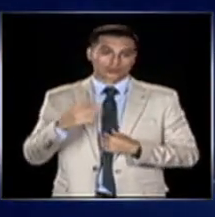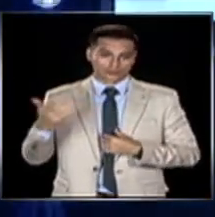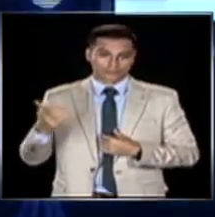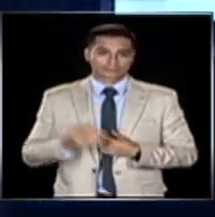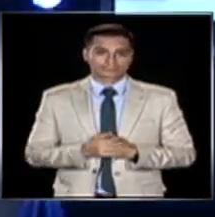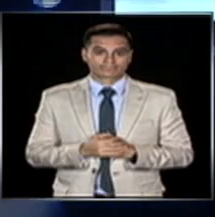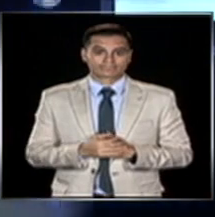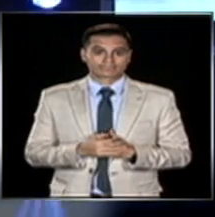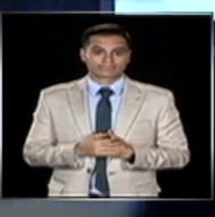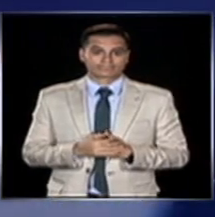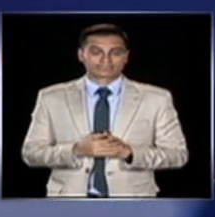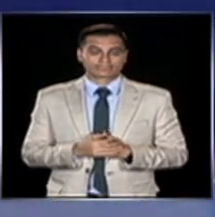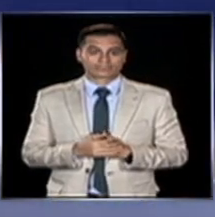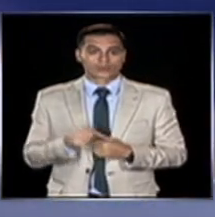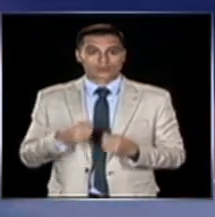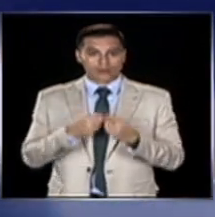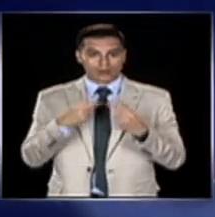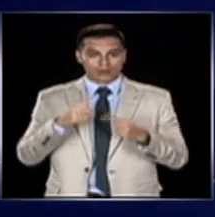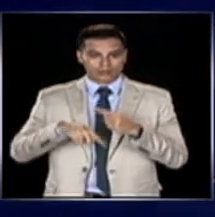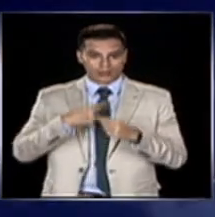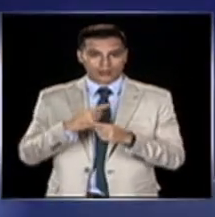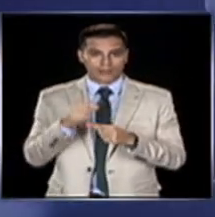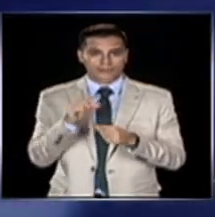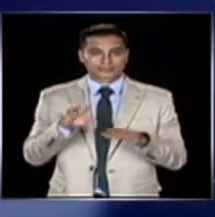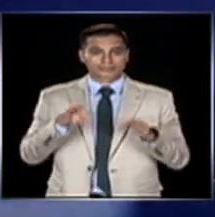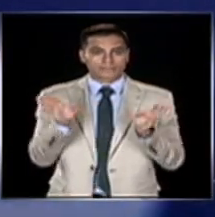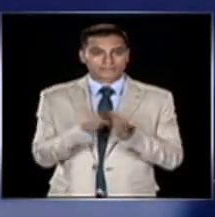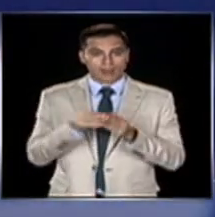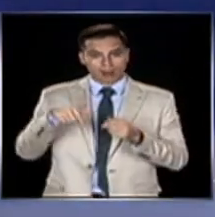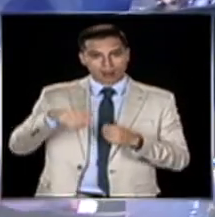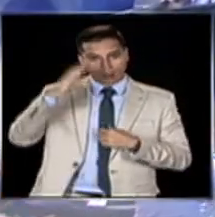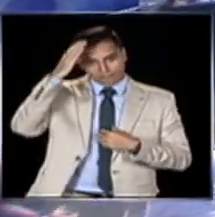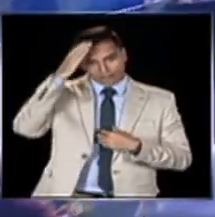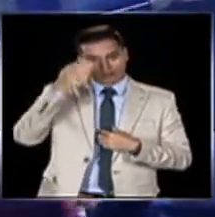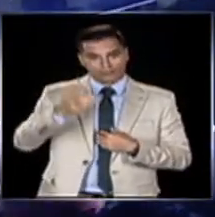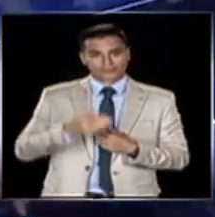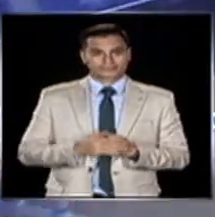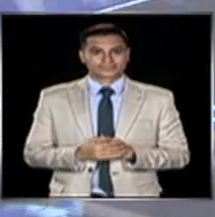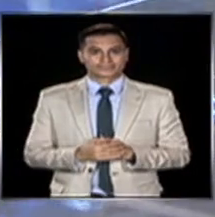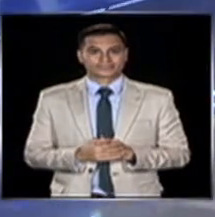وإلى اللقاء وحلقة جديدة مع العباقرة.